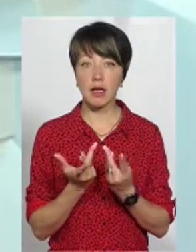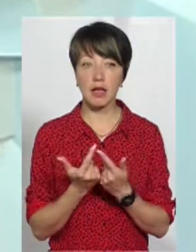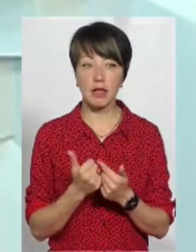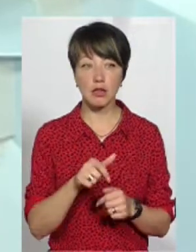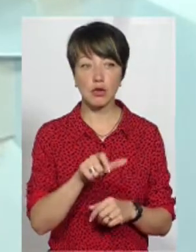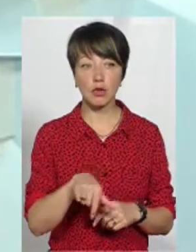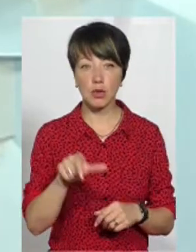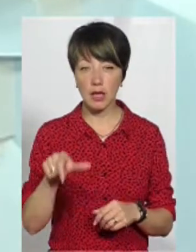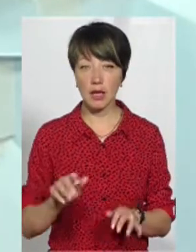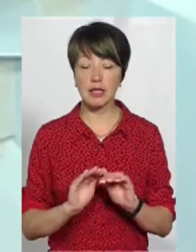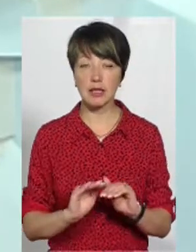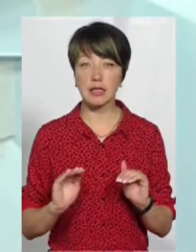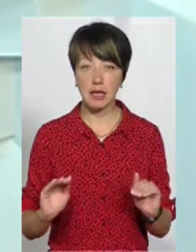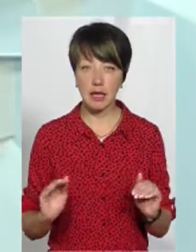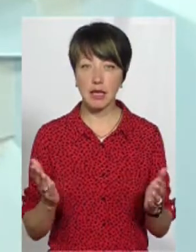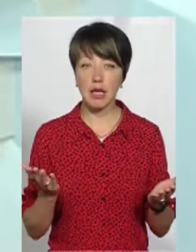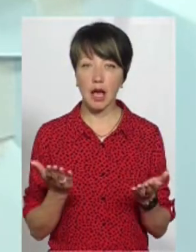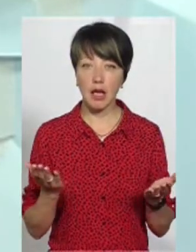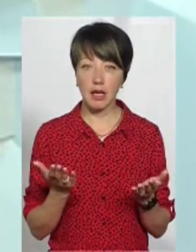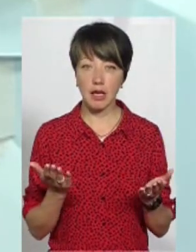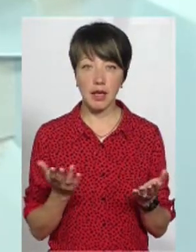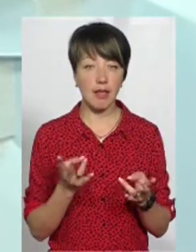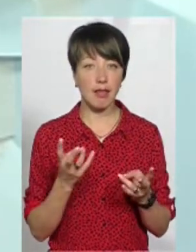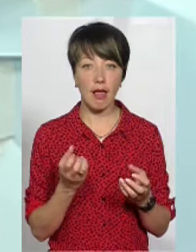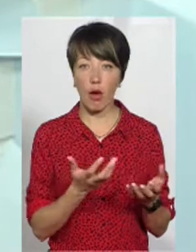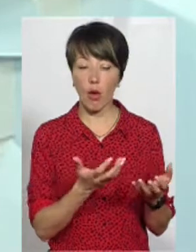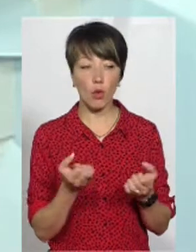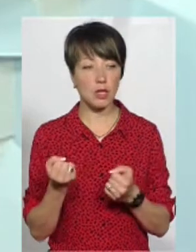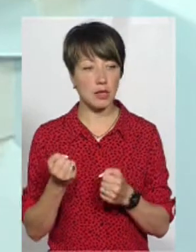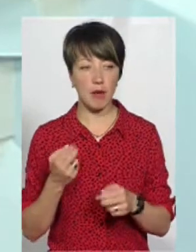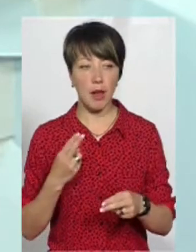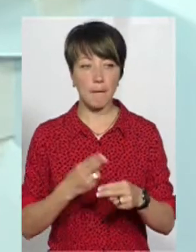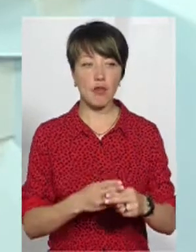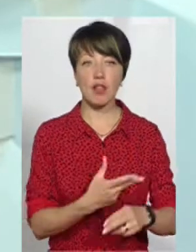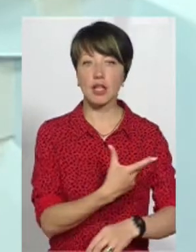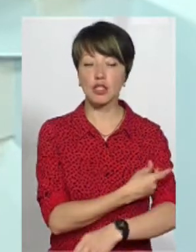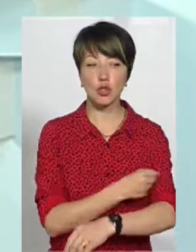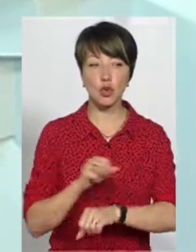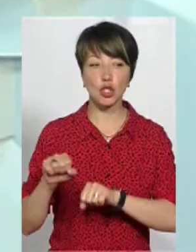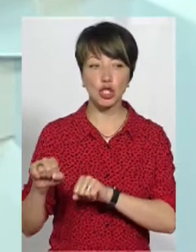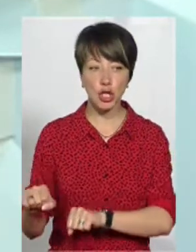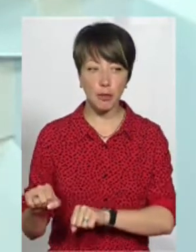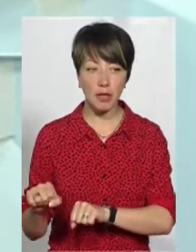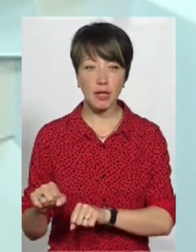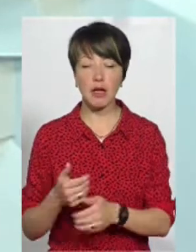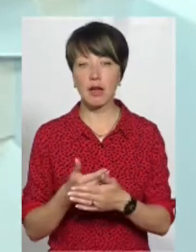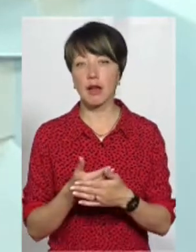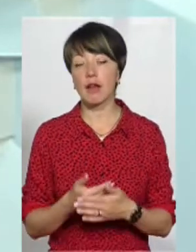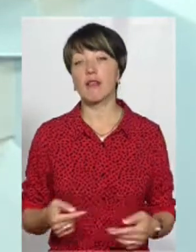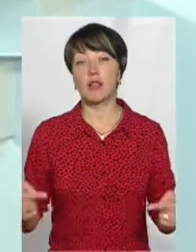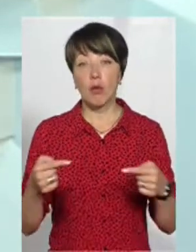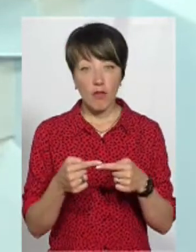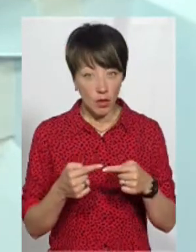кількість людей і дітей, які не отримали профілактичного щеплення відповідно